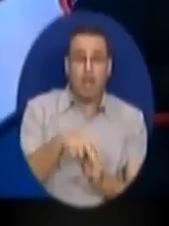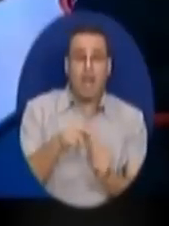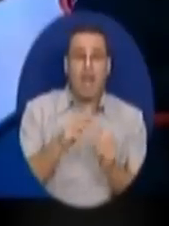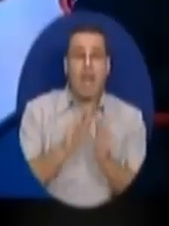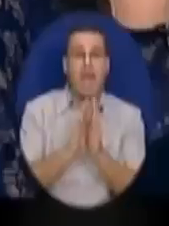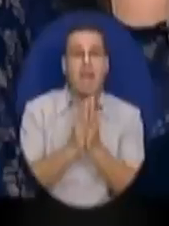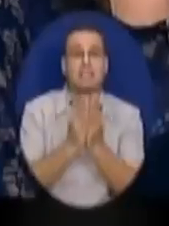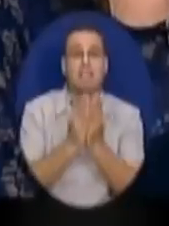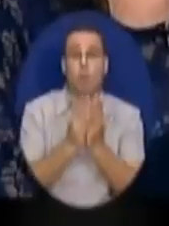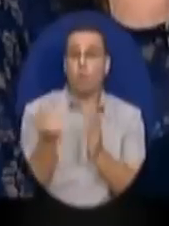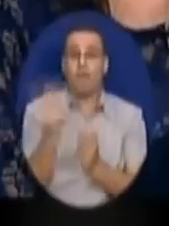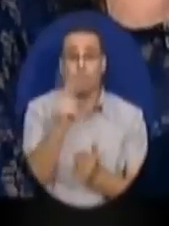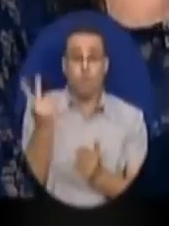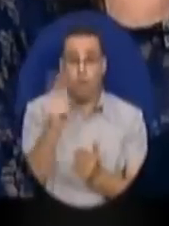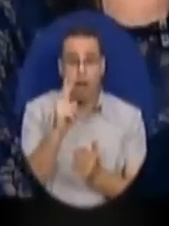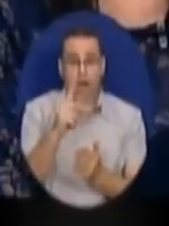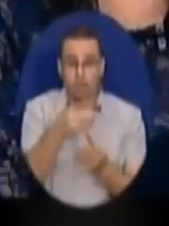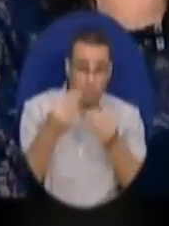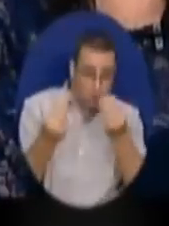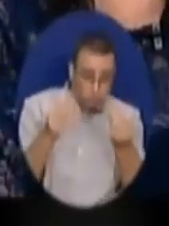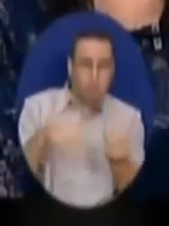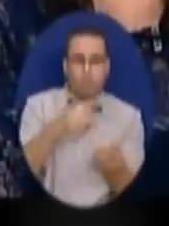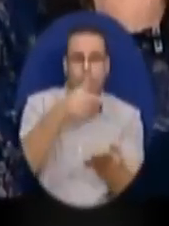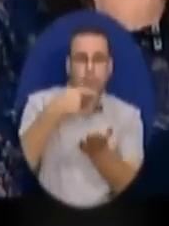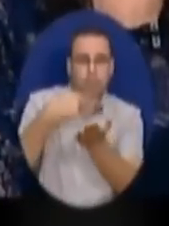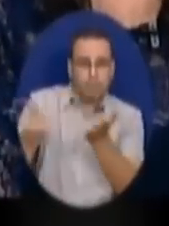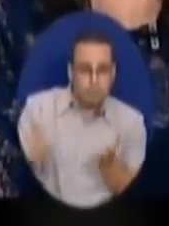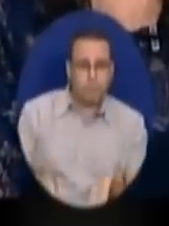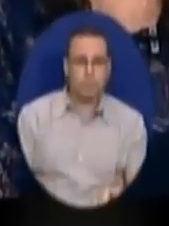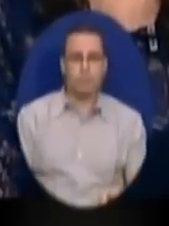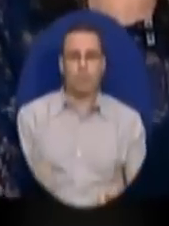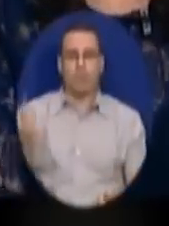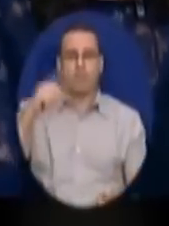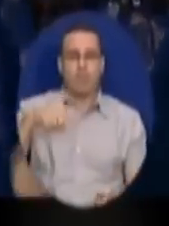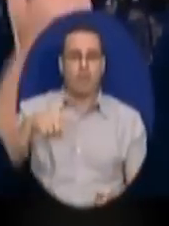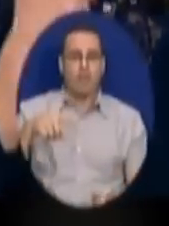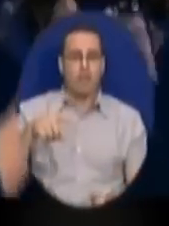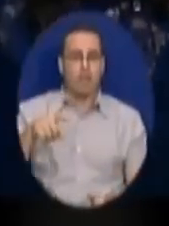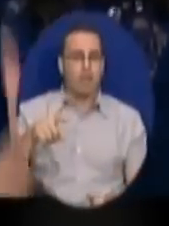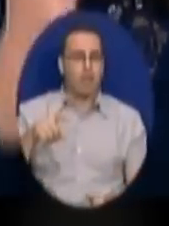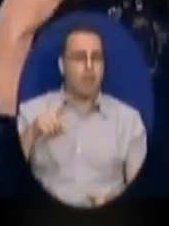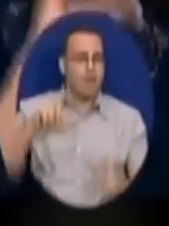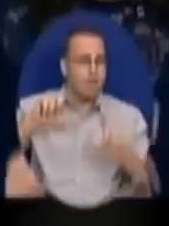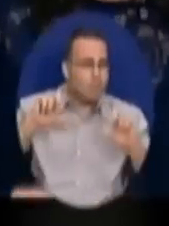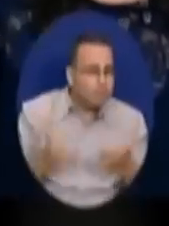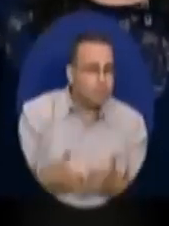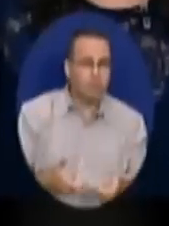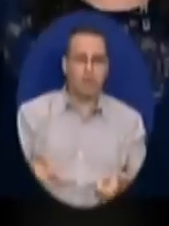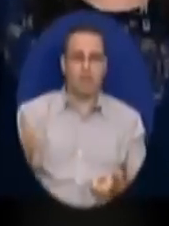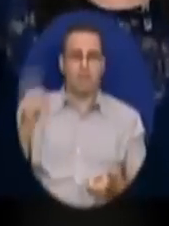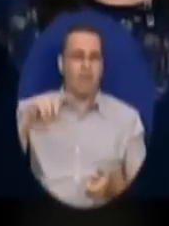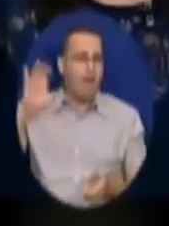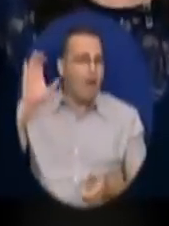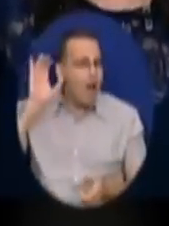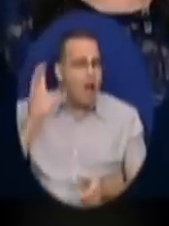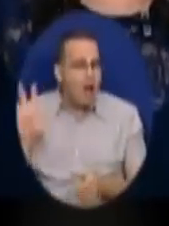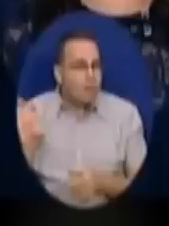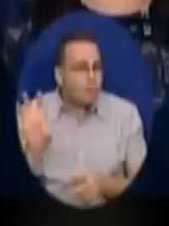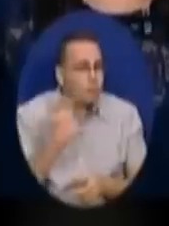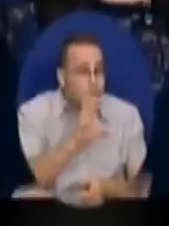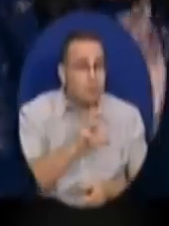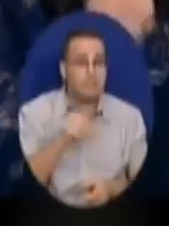כפולה לבצע האזנות בבתי כלב וכולי וכולי אלו הפתרונות